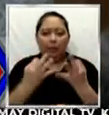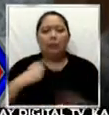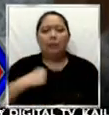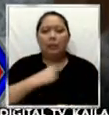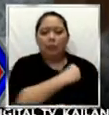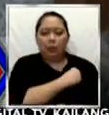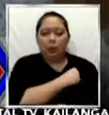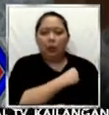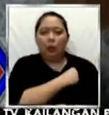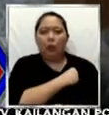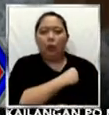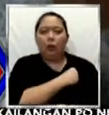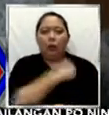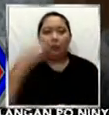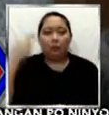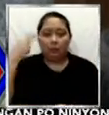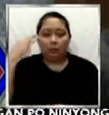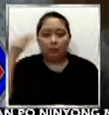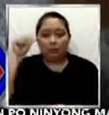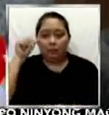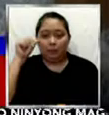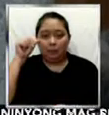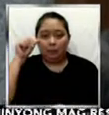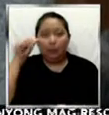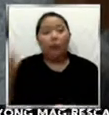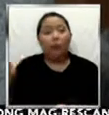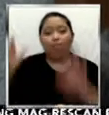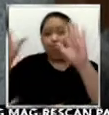serbisyo publiko. Si Alvarez ay nagsilbi